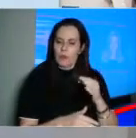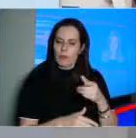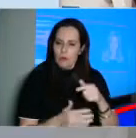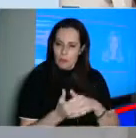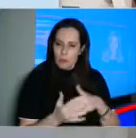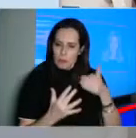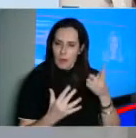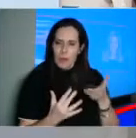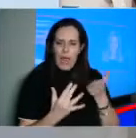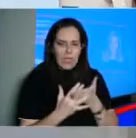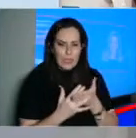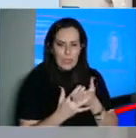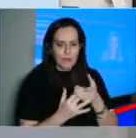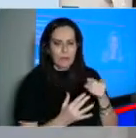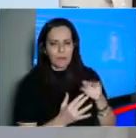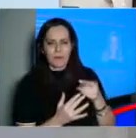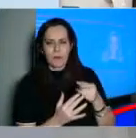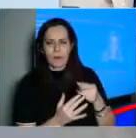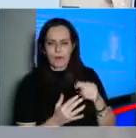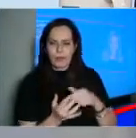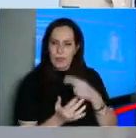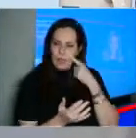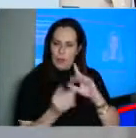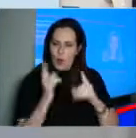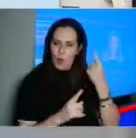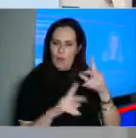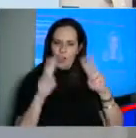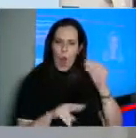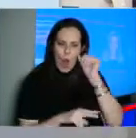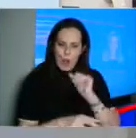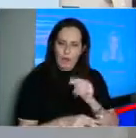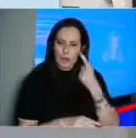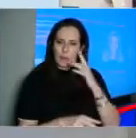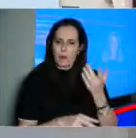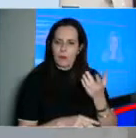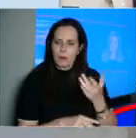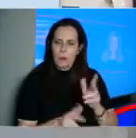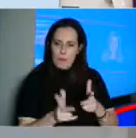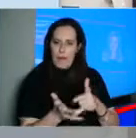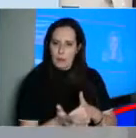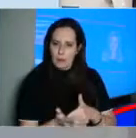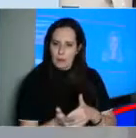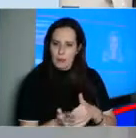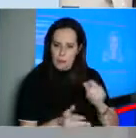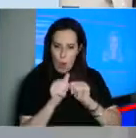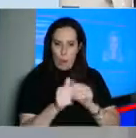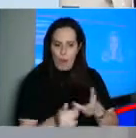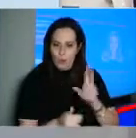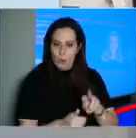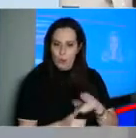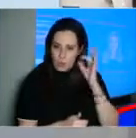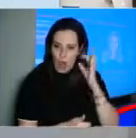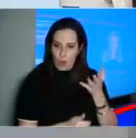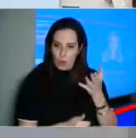לפחות בחצי-חצי. לא בעד. מן השפה אל החוץ. תראה מה קורה בכחול לבן. תראה, מרץ. לא. הם לא בעד? יש שם